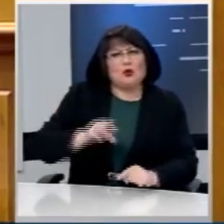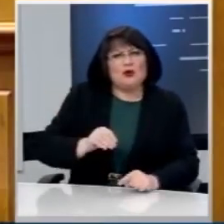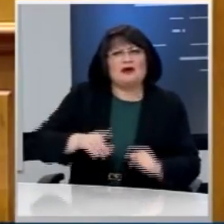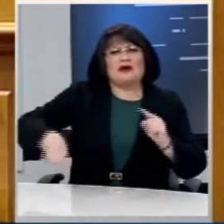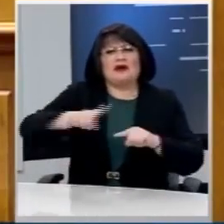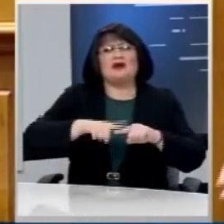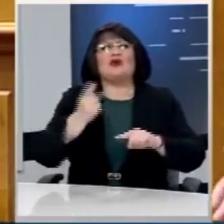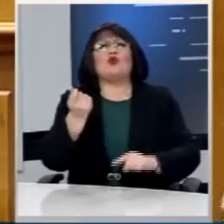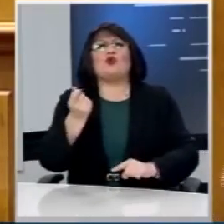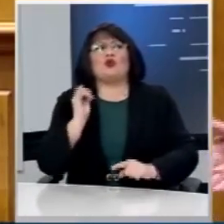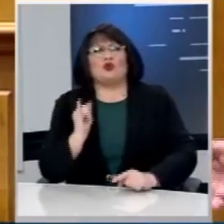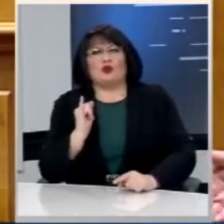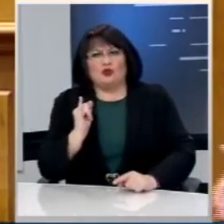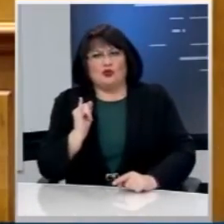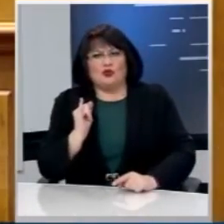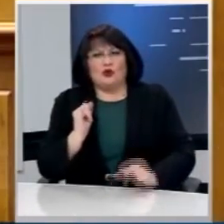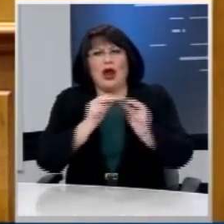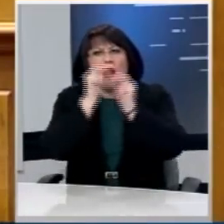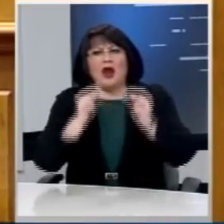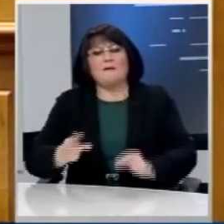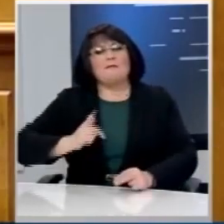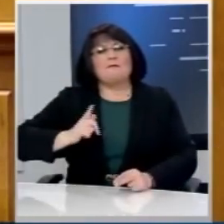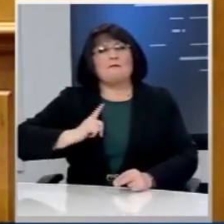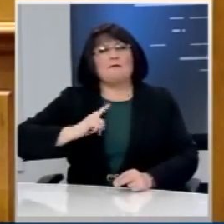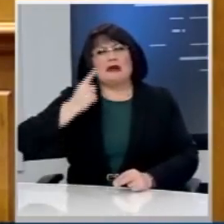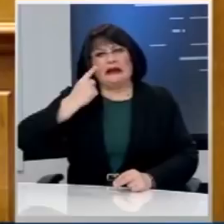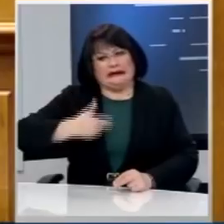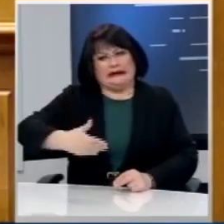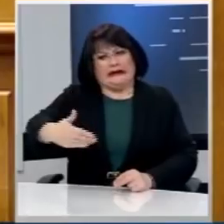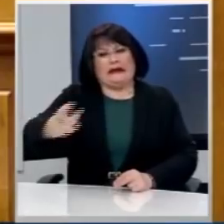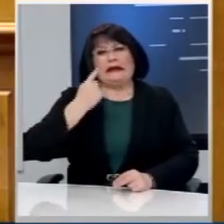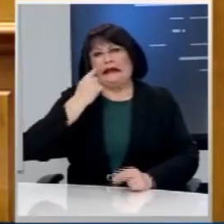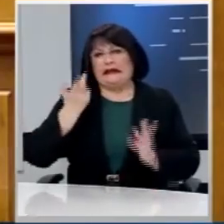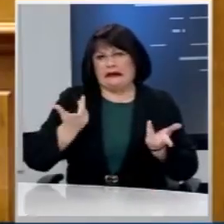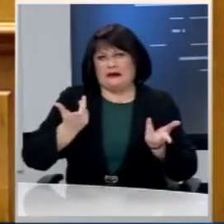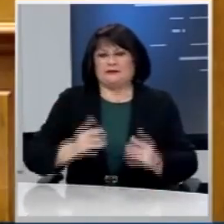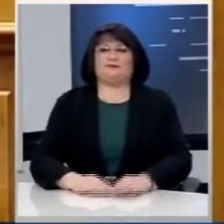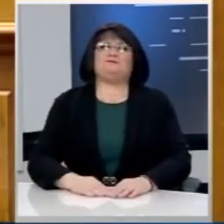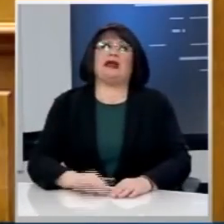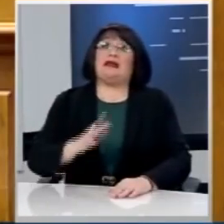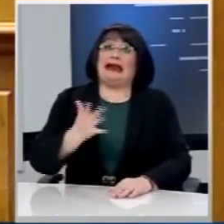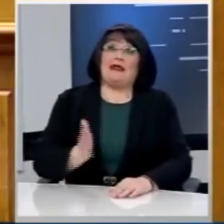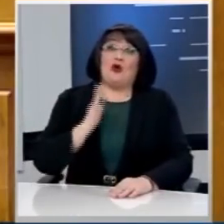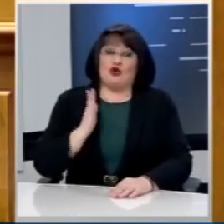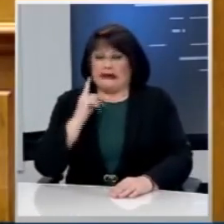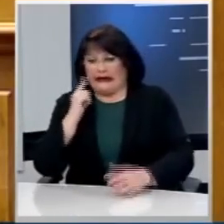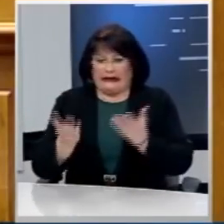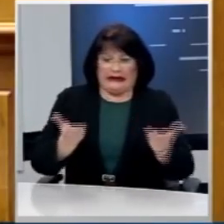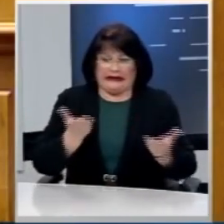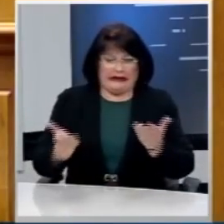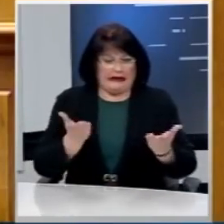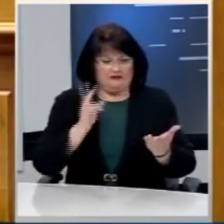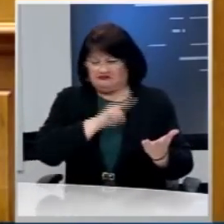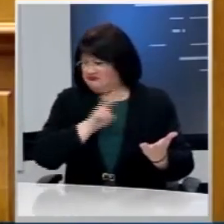και πως η επίπτωσή της προφανώς αναμένεται το επόμενο διάστημα. Δηλαδή, όποια πλευρά και αν